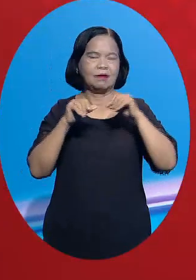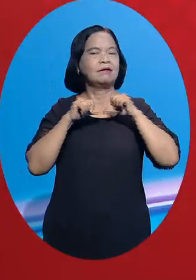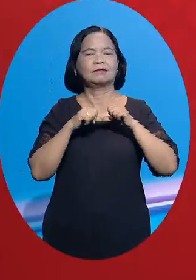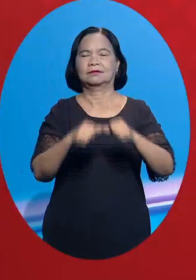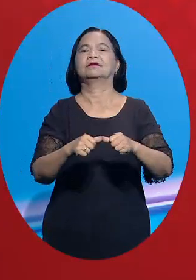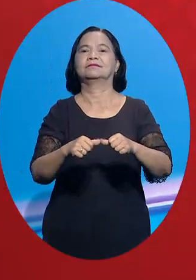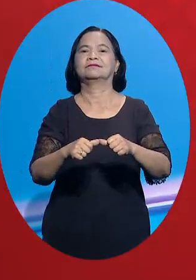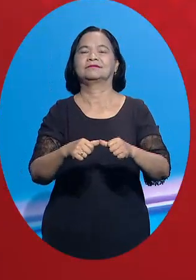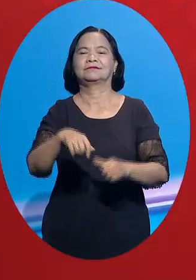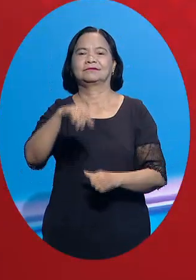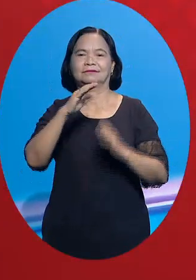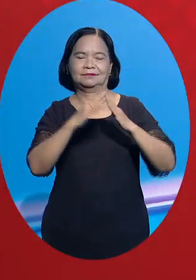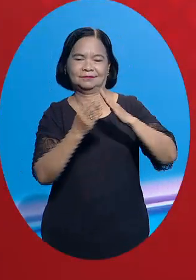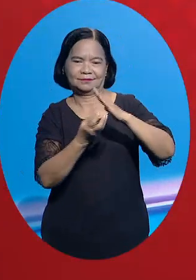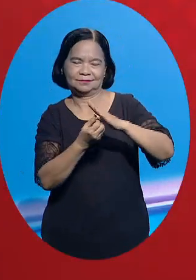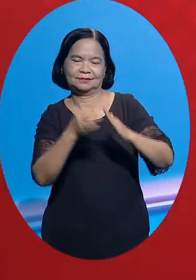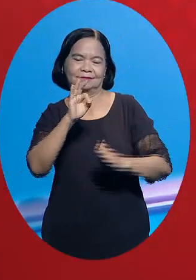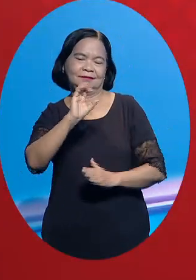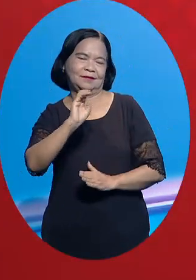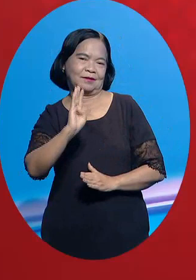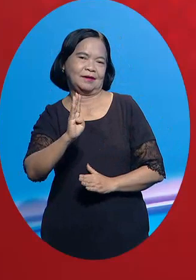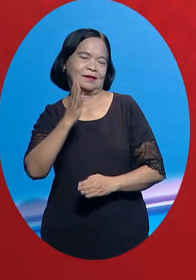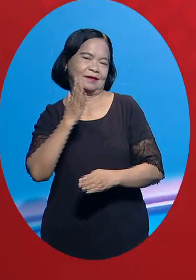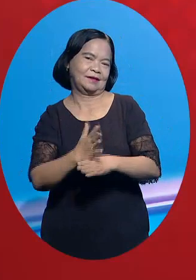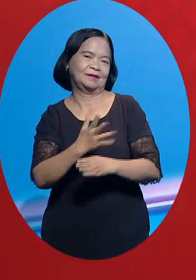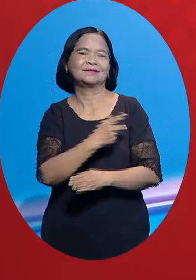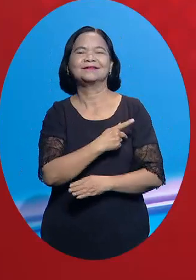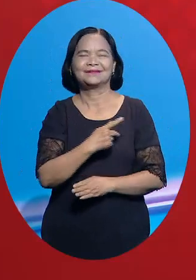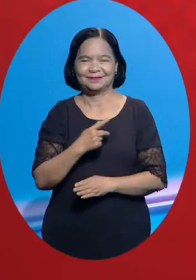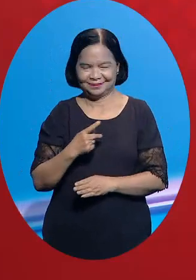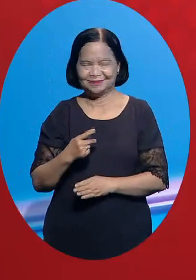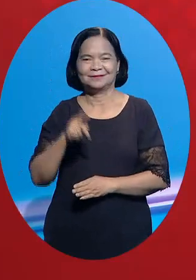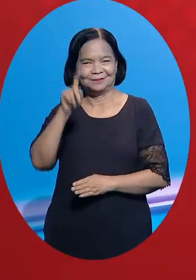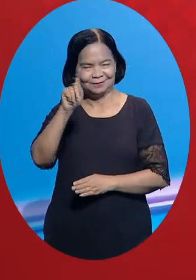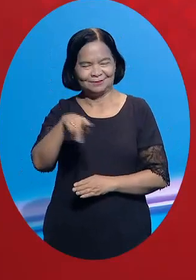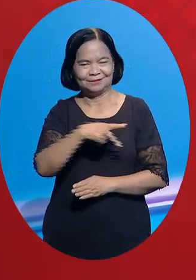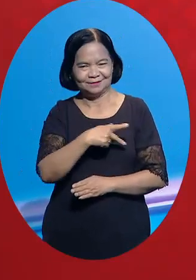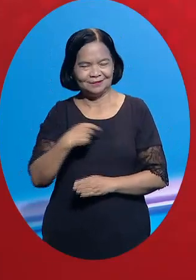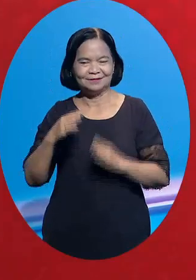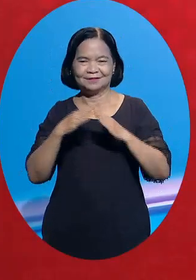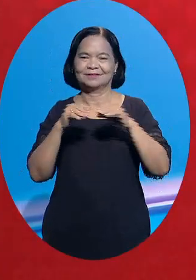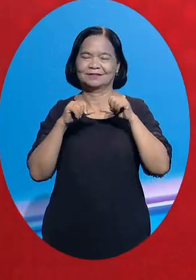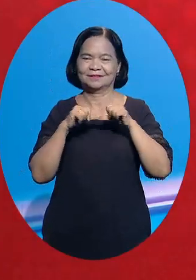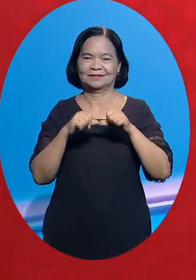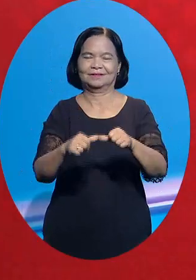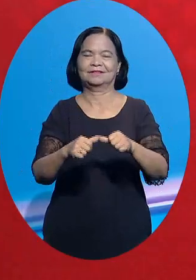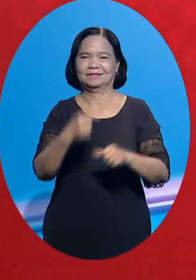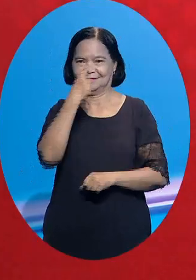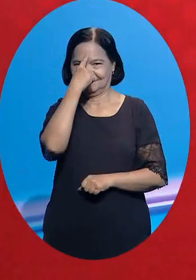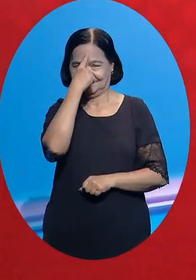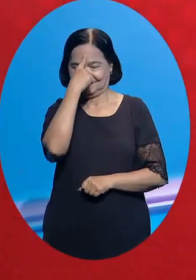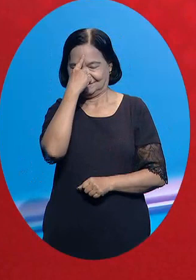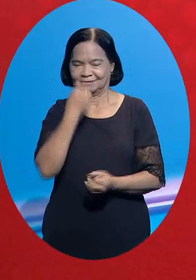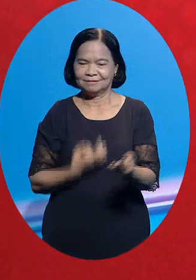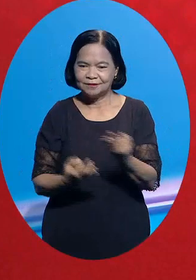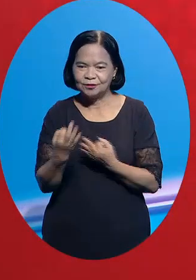do đó Techcombank vẫn sẽ tiếp tục hướng đến đáp ứng nhu cầu của khách hàng trong đó có những khách hàng có nhu cầu về nhà ở Tôi cũng tin rằng là thị trường